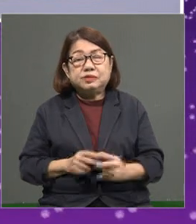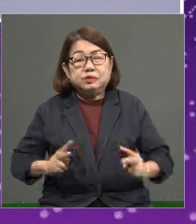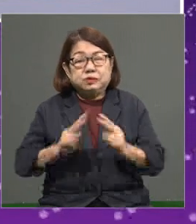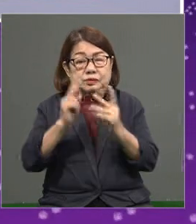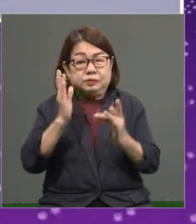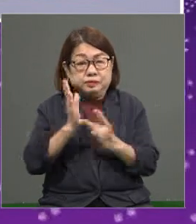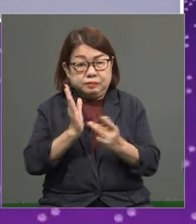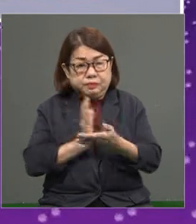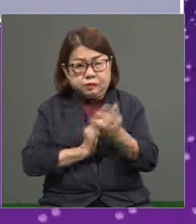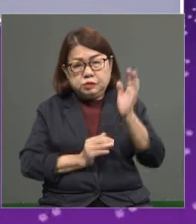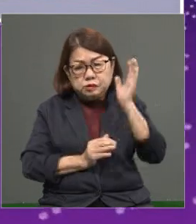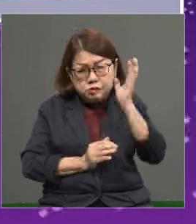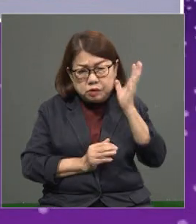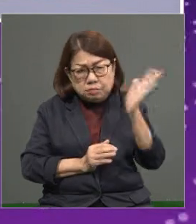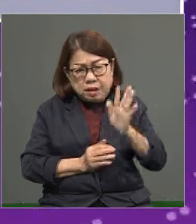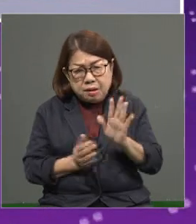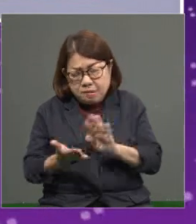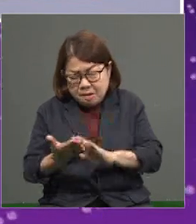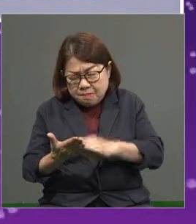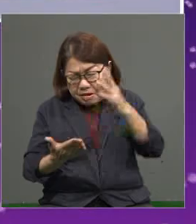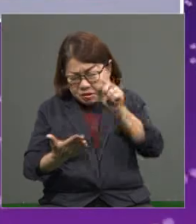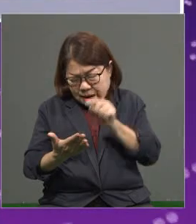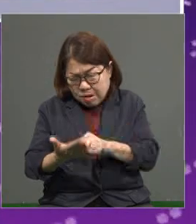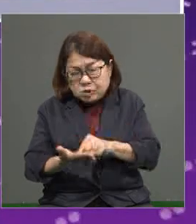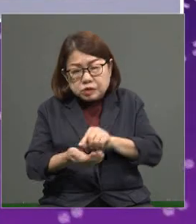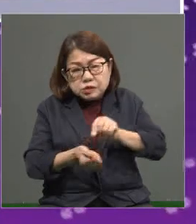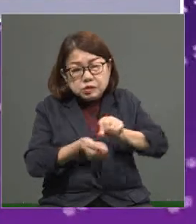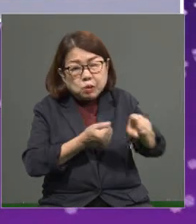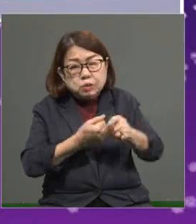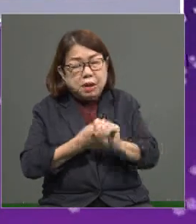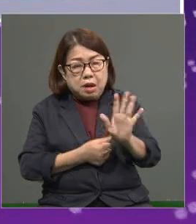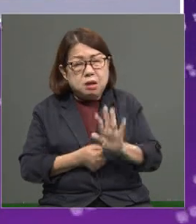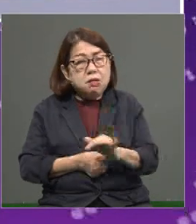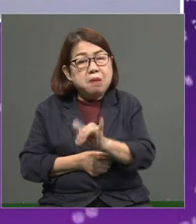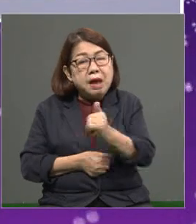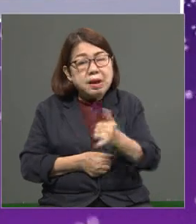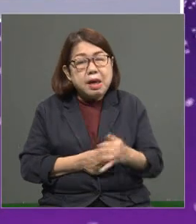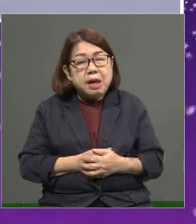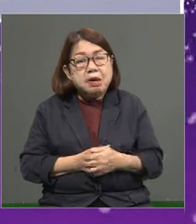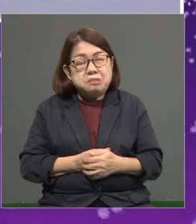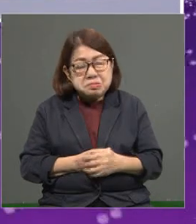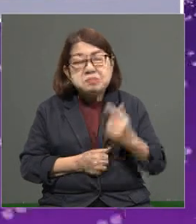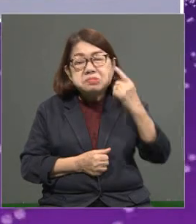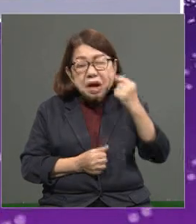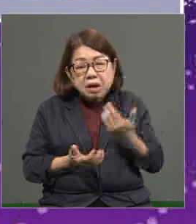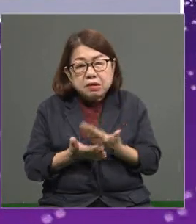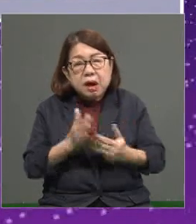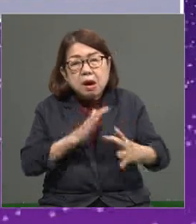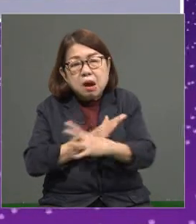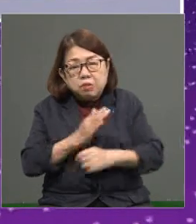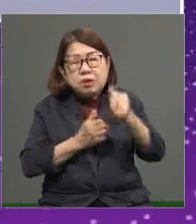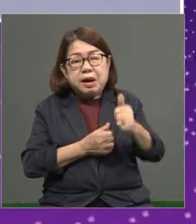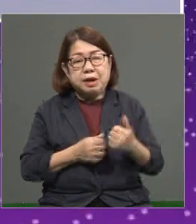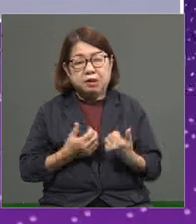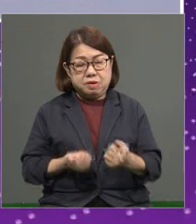ไปหลงเชื่อแชร์เด็ดขาดนะครับเพราะว่ามีคนอาจจะทำให้เกิดการสูญเสียเงินแล้วก็ข้อมูลส่วนตัวได้นะครับซึ่งเรื่องนี้ศูนย์ต่อ